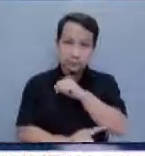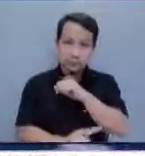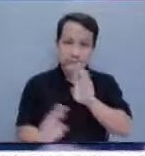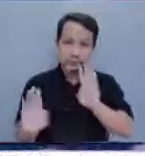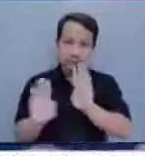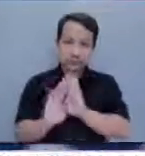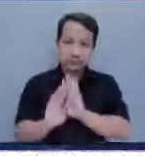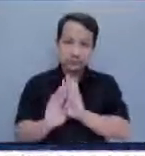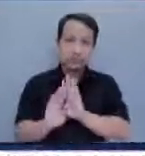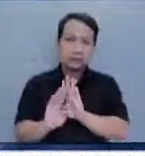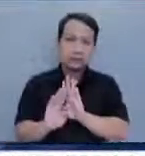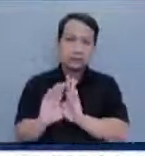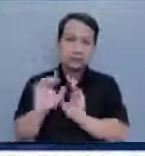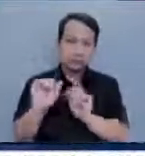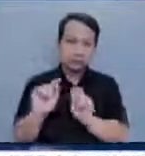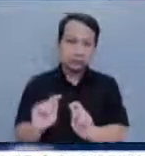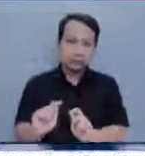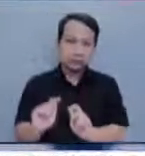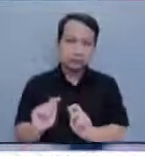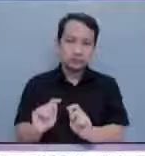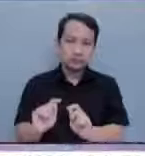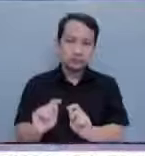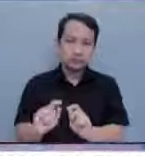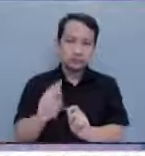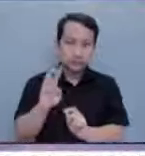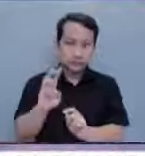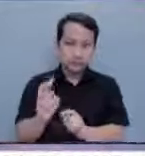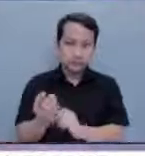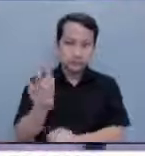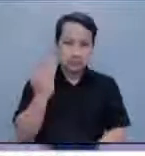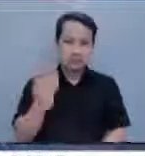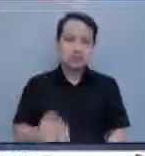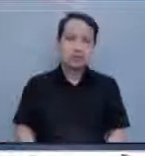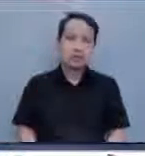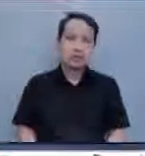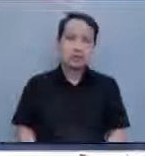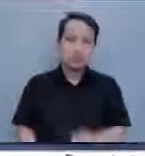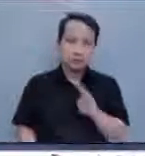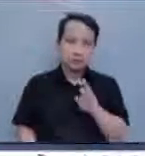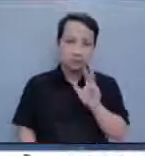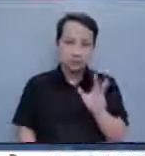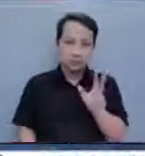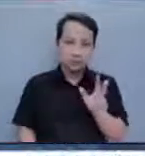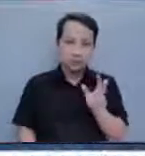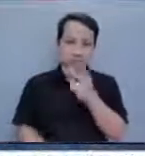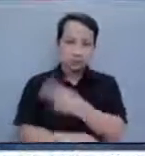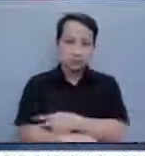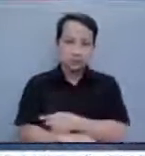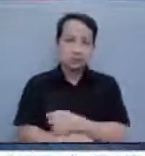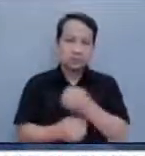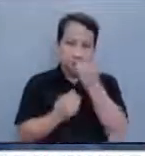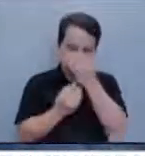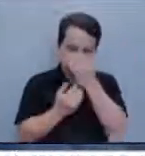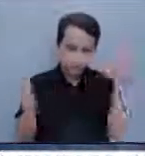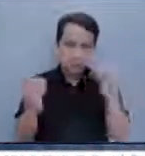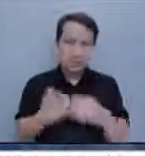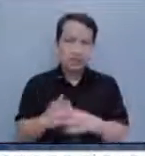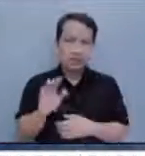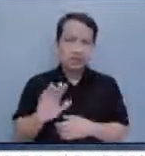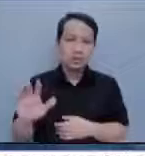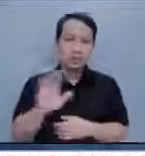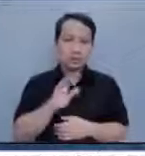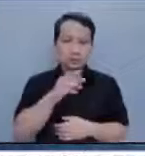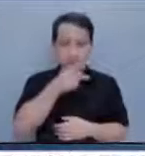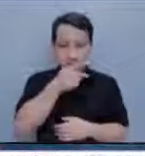Sabado starting 6 a.m. For 30 days. Kaya po, i-advise natin yung mga